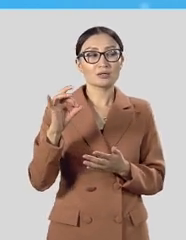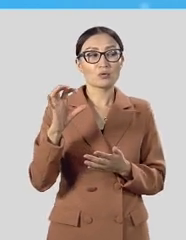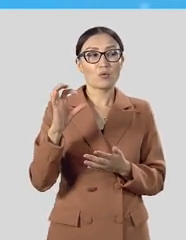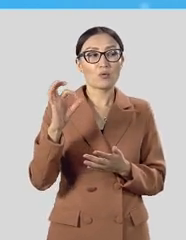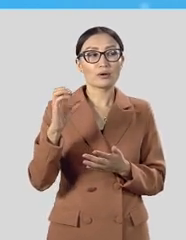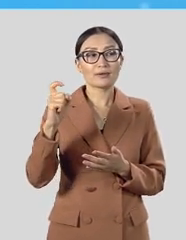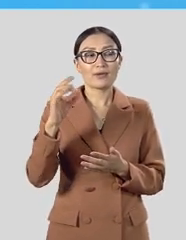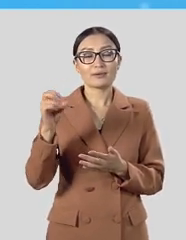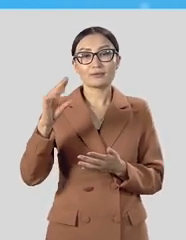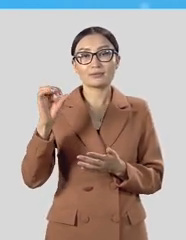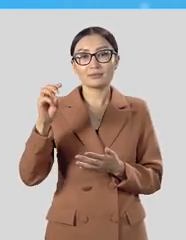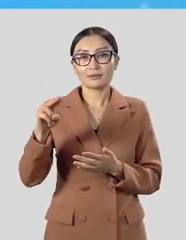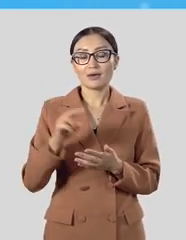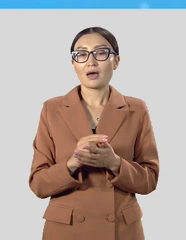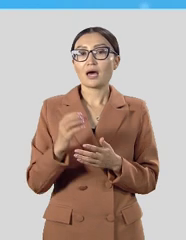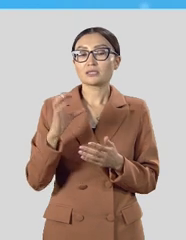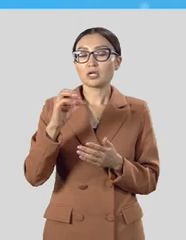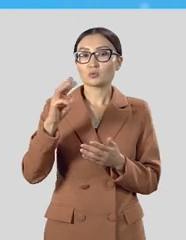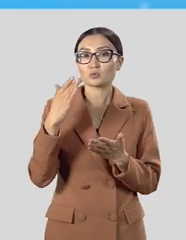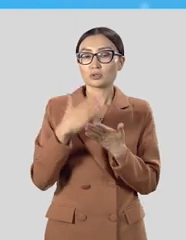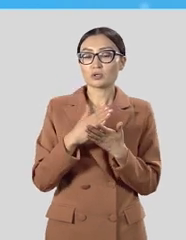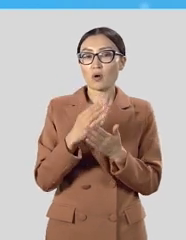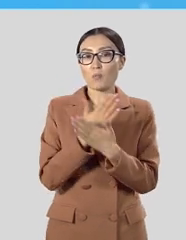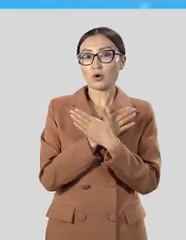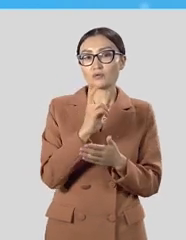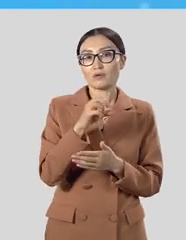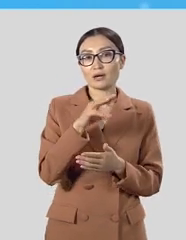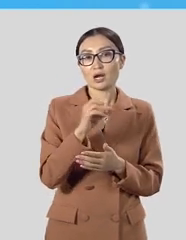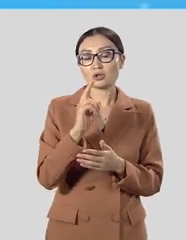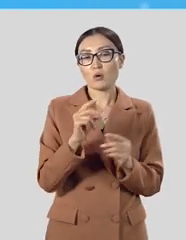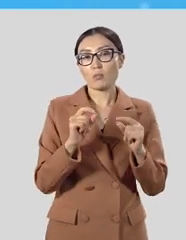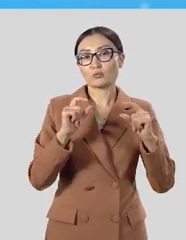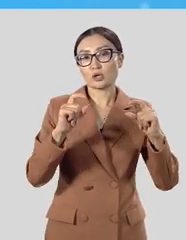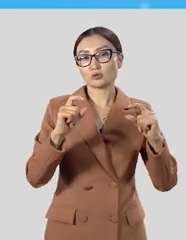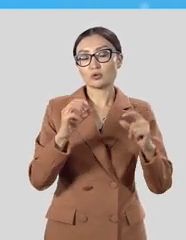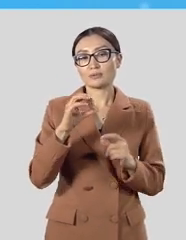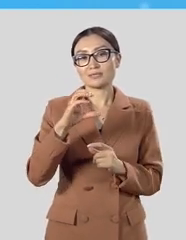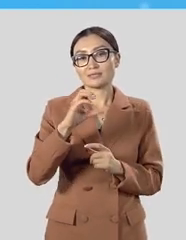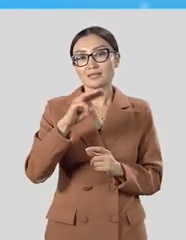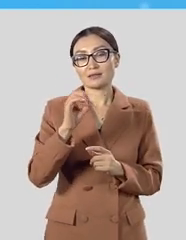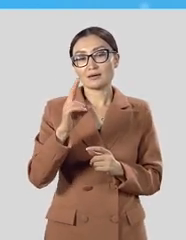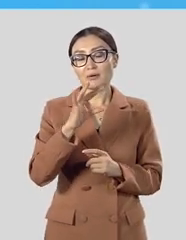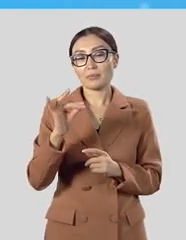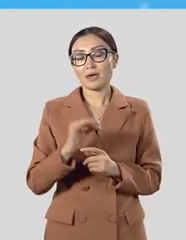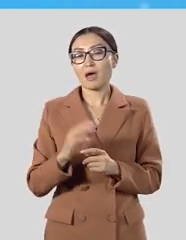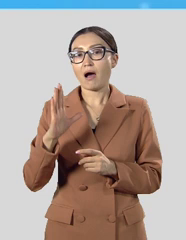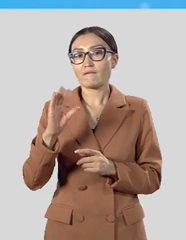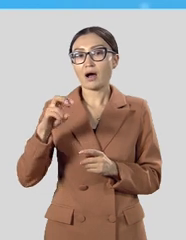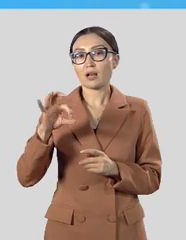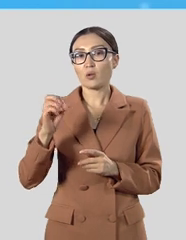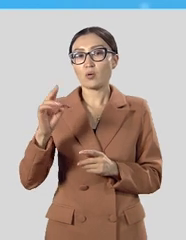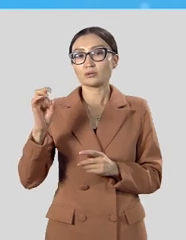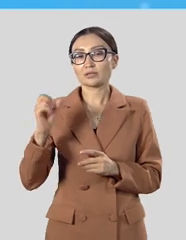древесных волокон. Сосуды состоят из мертвых клеток с утолщенными стенками, а древесные волокна – из